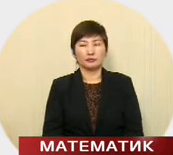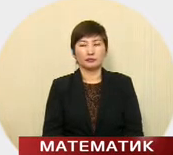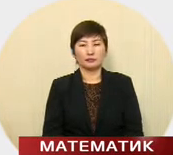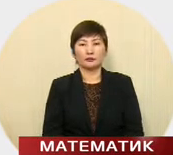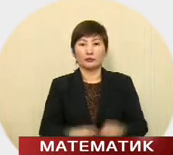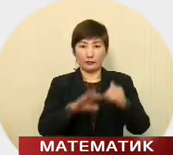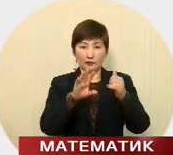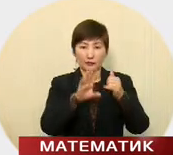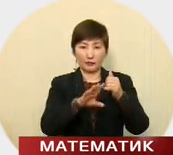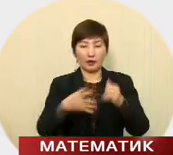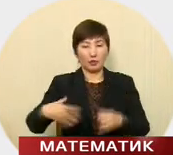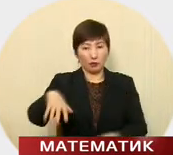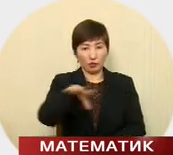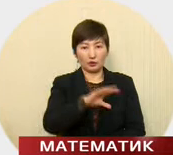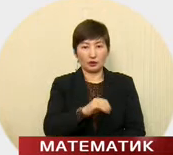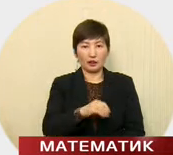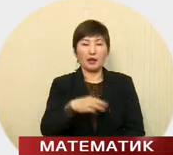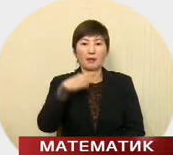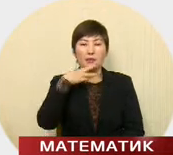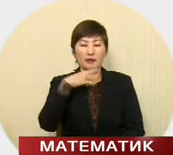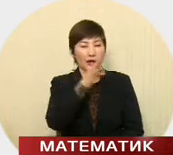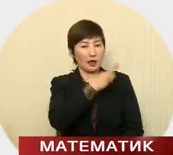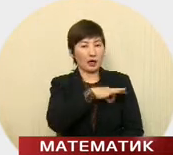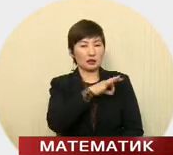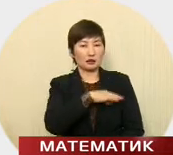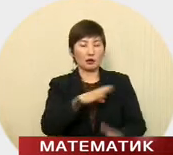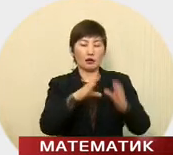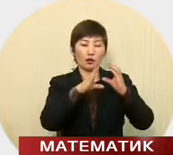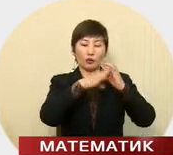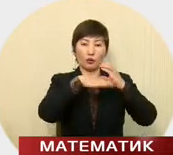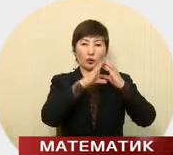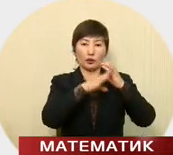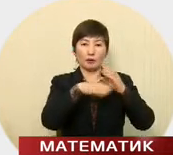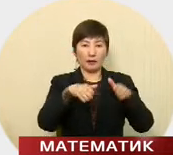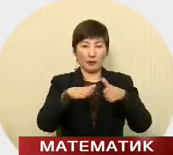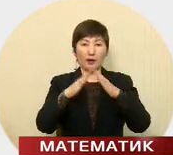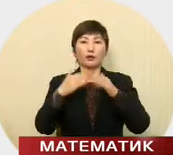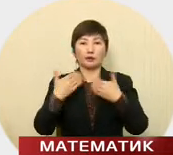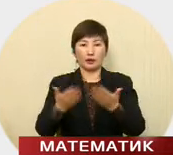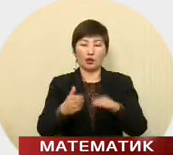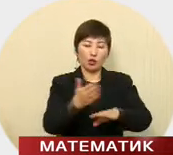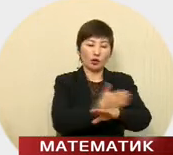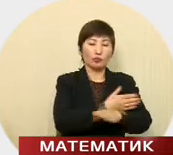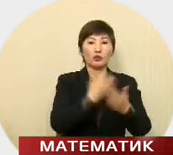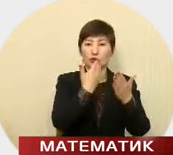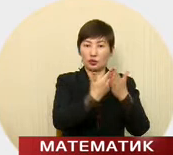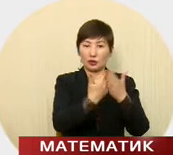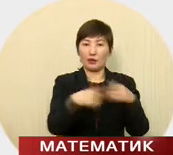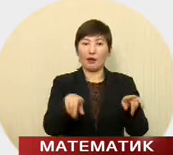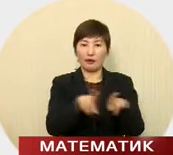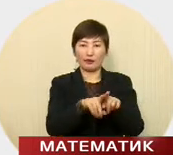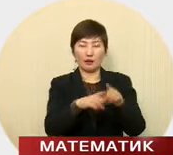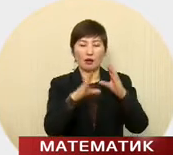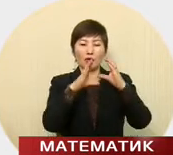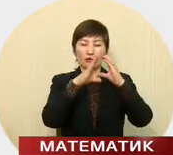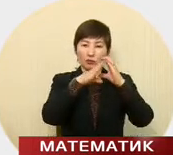За дараа нь одоо бүгдээрээ энэ мэдээлэл ашиглаад дугуй диаграмыг байгуулцгаая. За өмнөх жишээтэй адилаар дугуйг